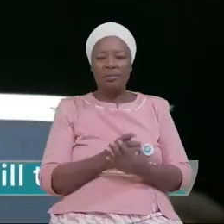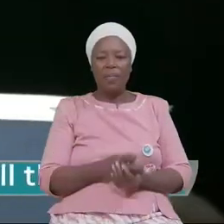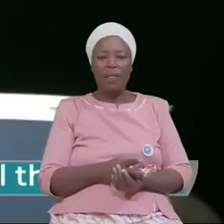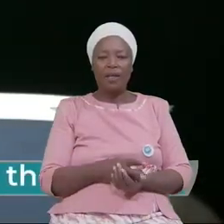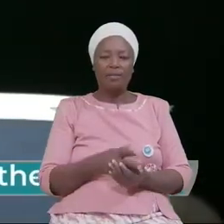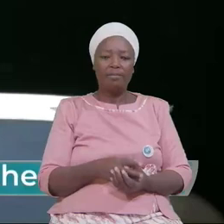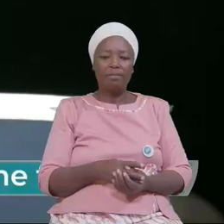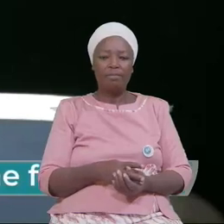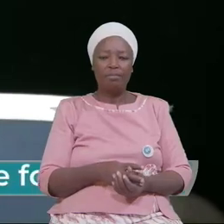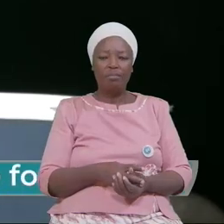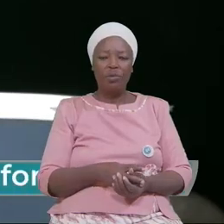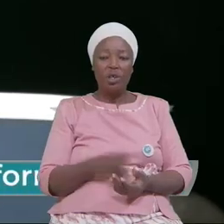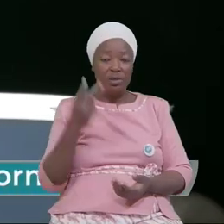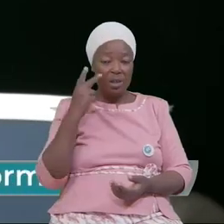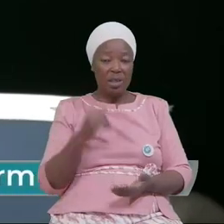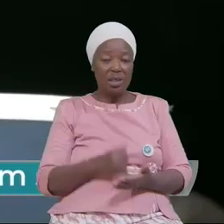jisike.org,